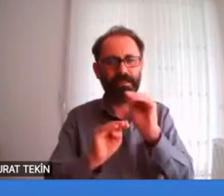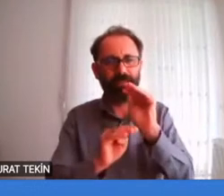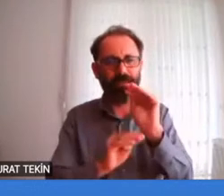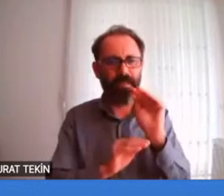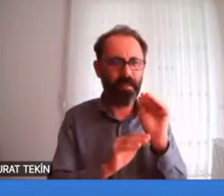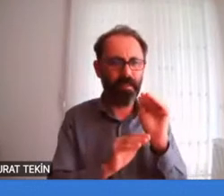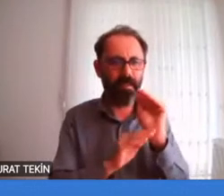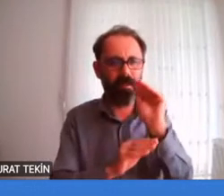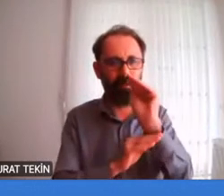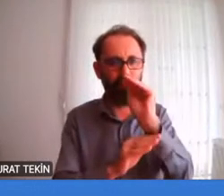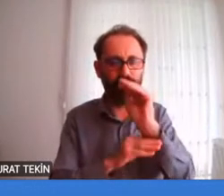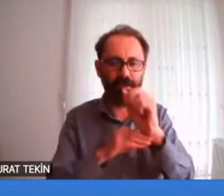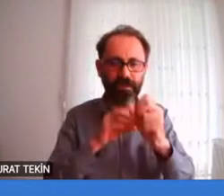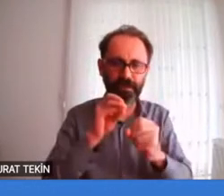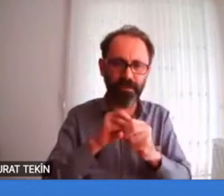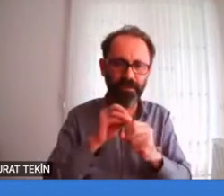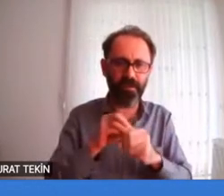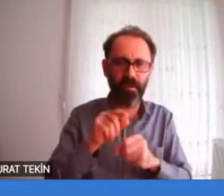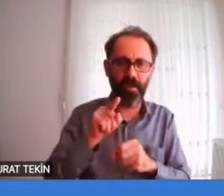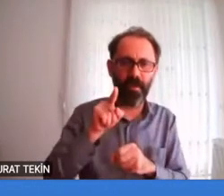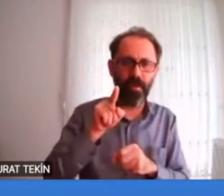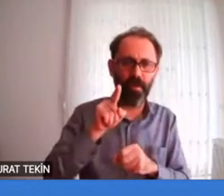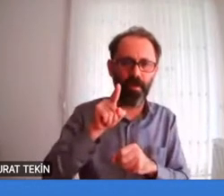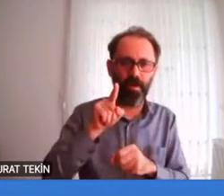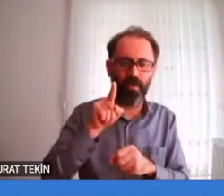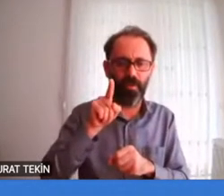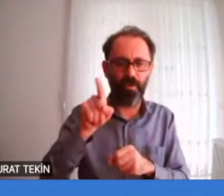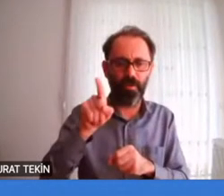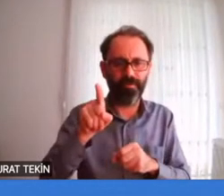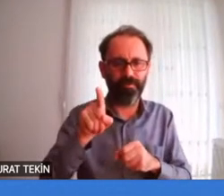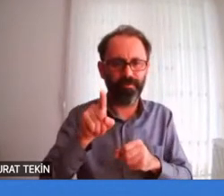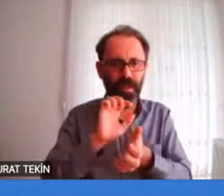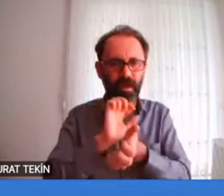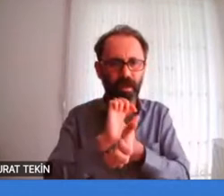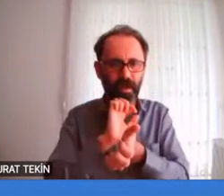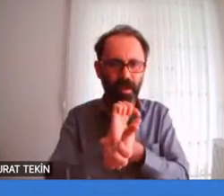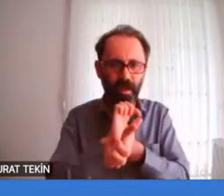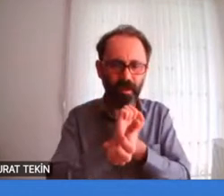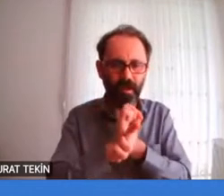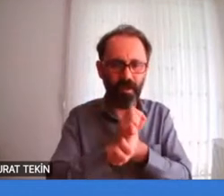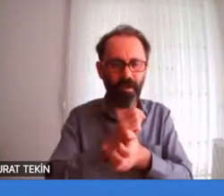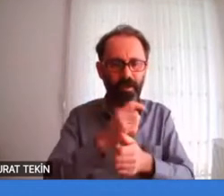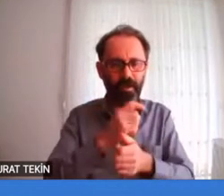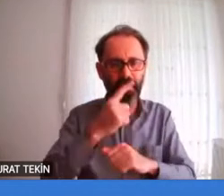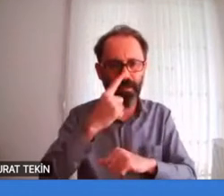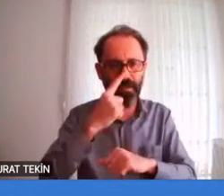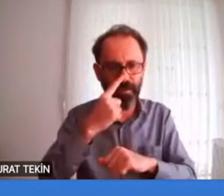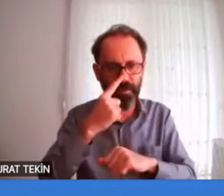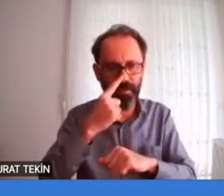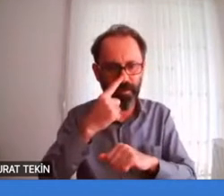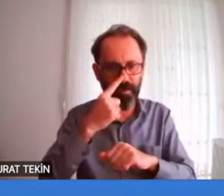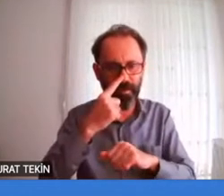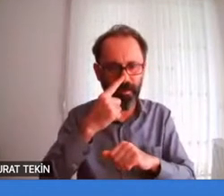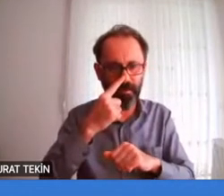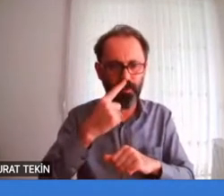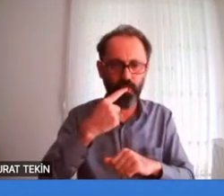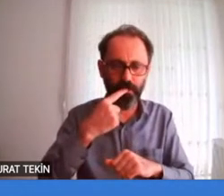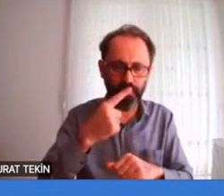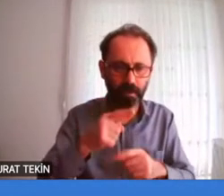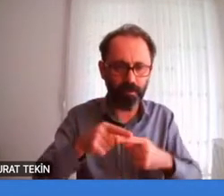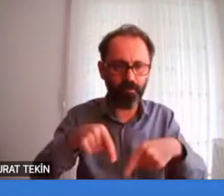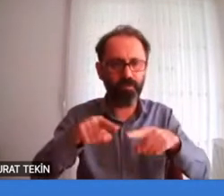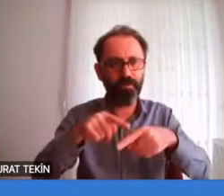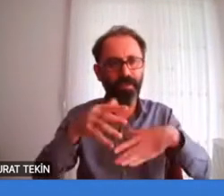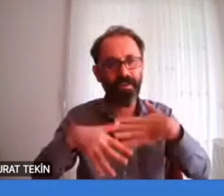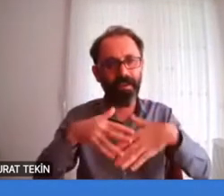hikayeniz sporcular var mıydı? Var mı yani takımda olup? Yoksa bütün aile şey mi, çok istekli